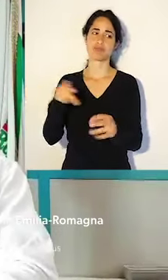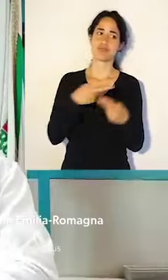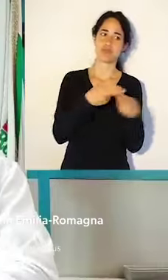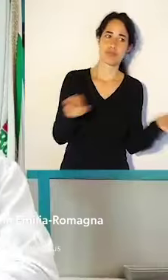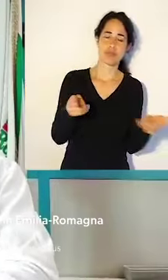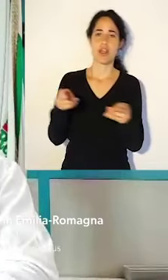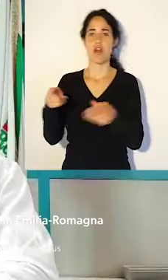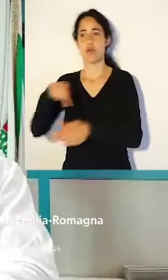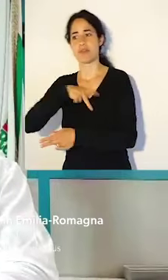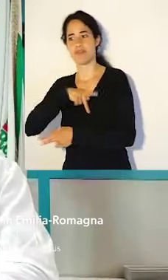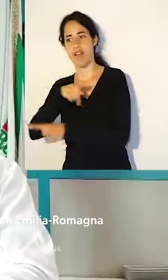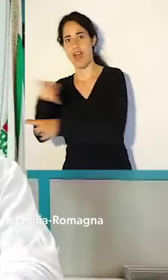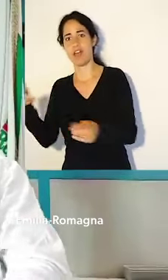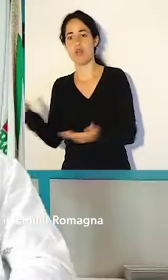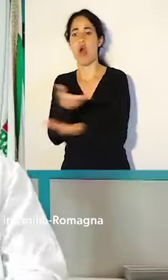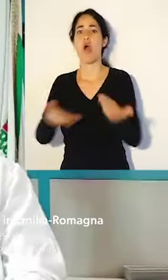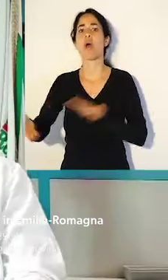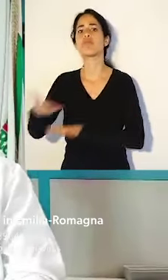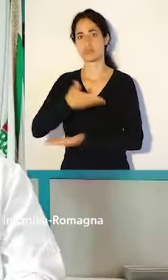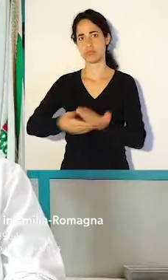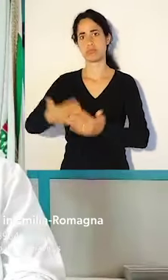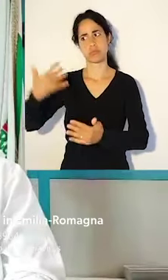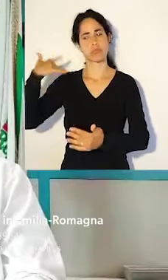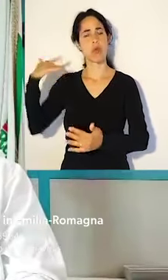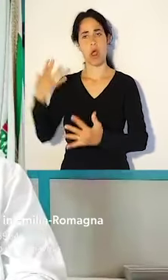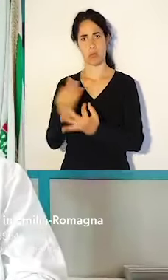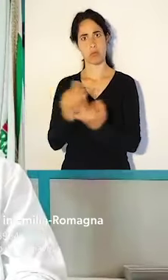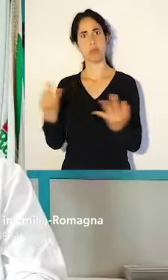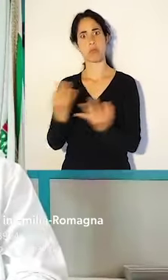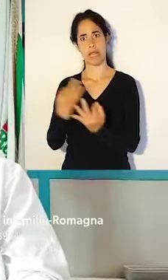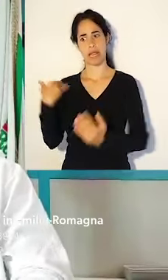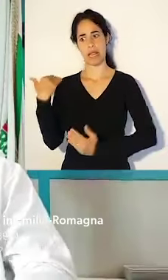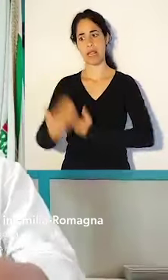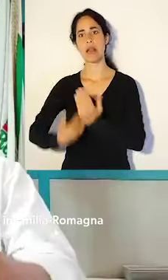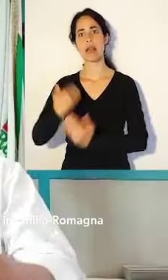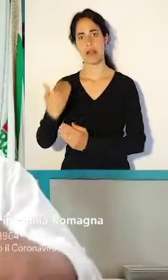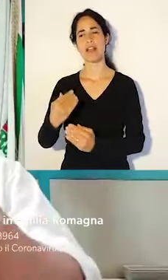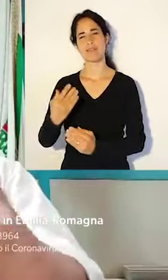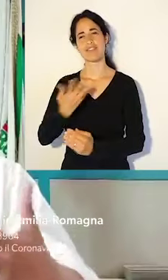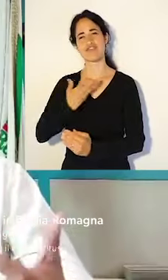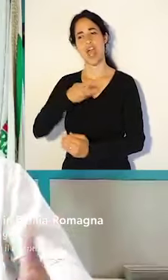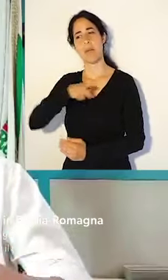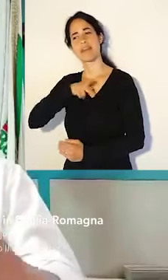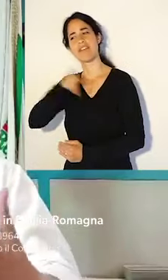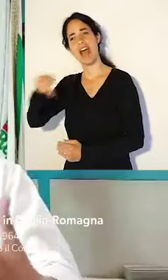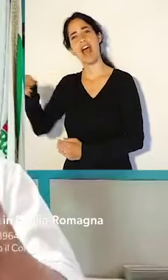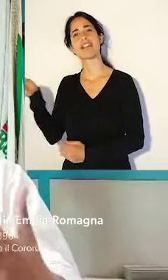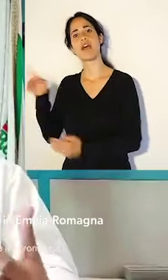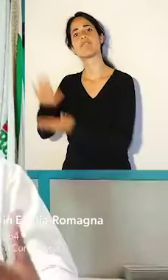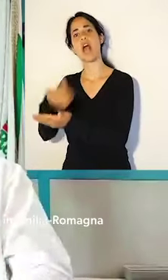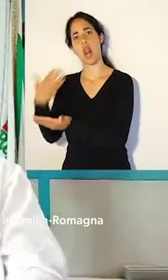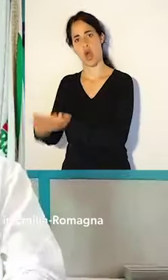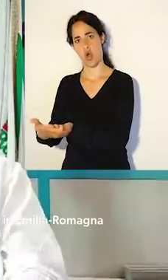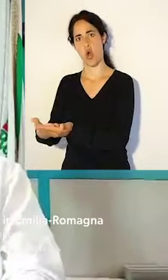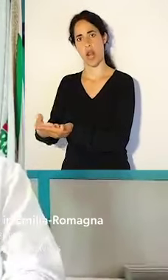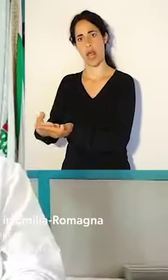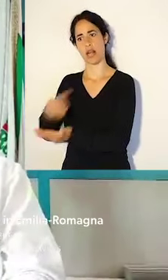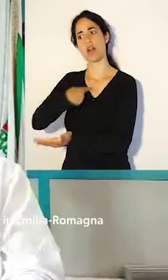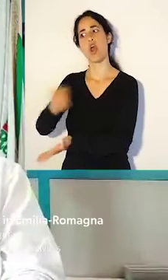e il sistema della sanità privata accreditata, cioè che ha un accreditamento, ha un